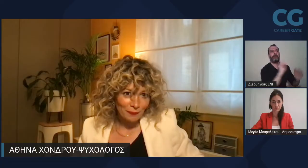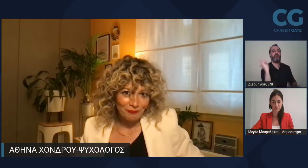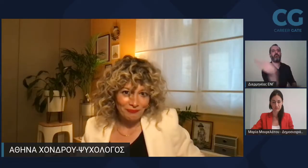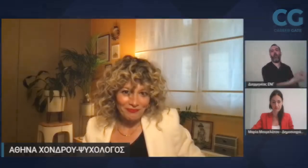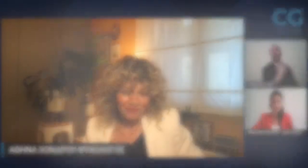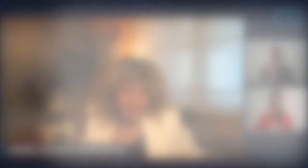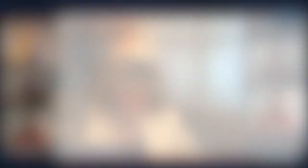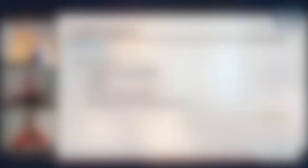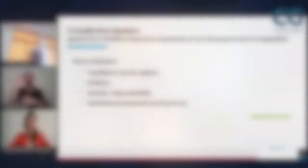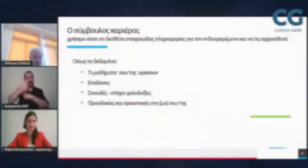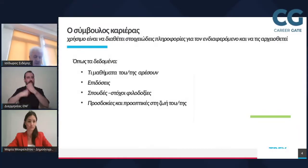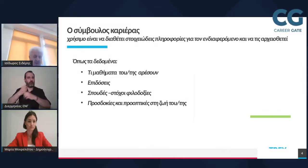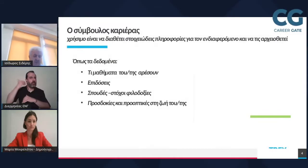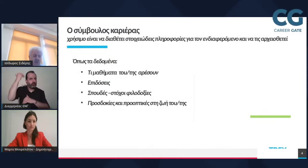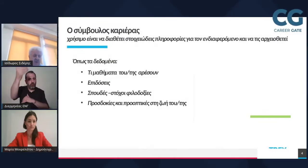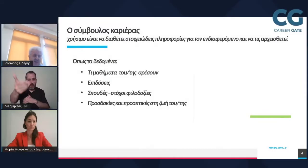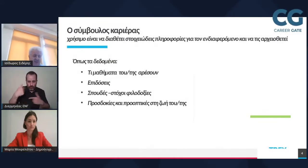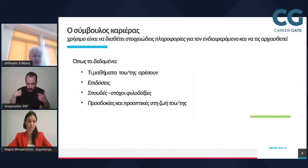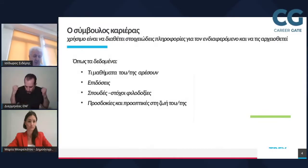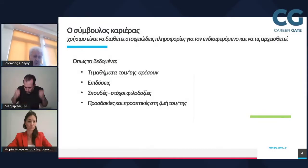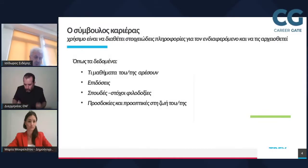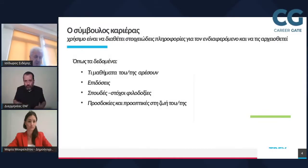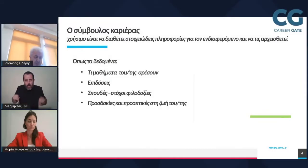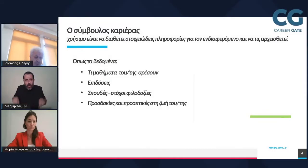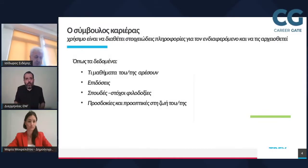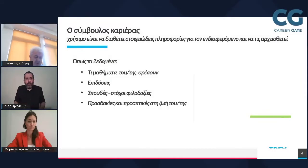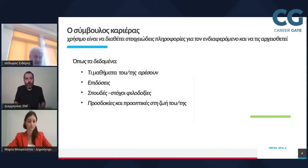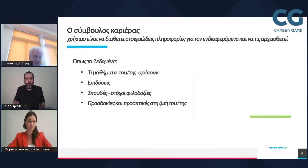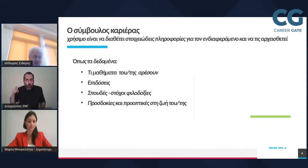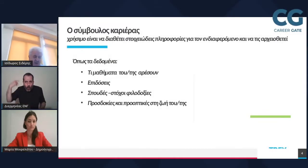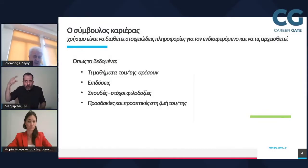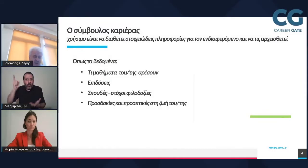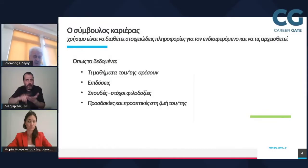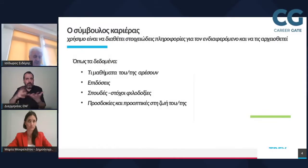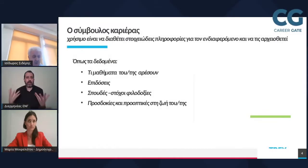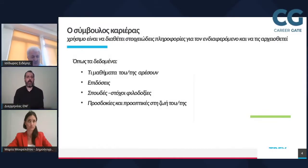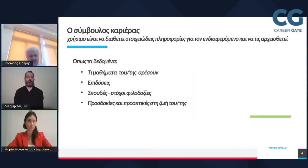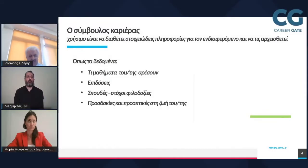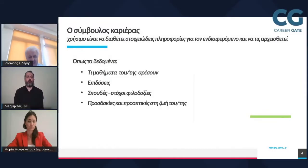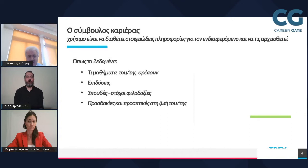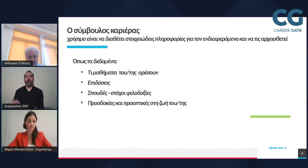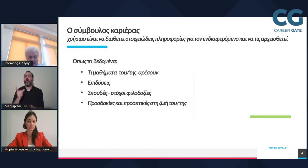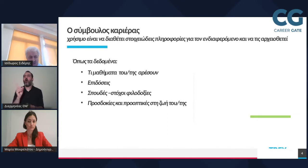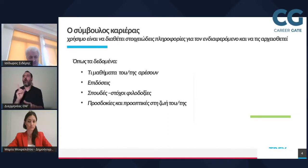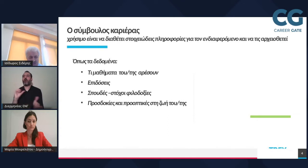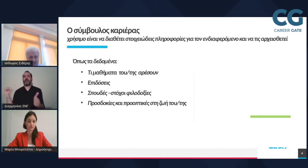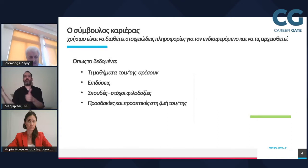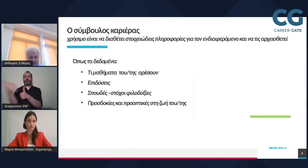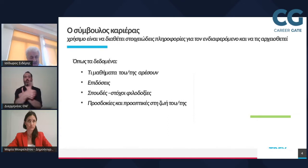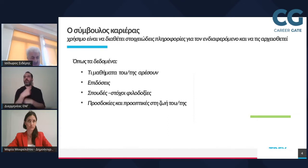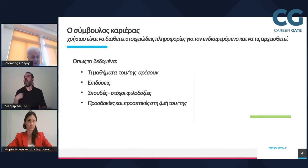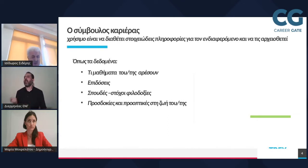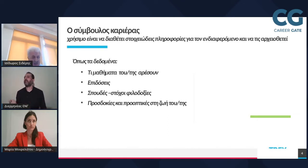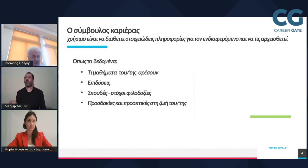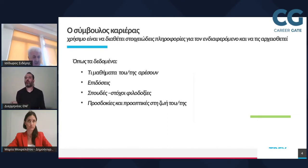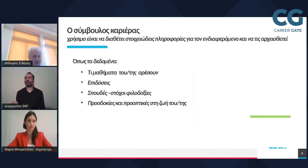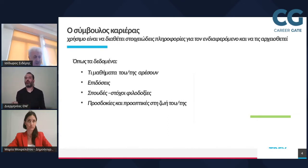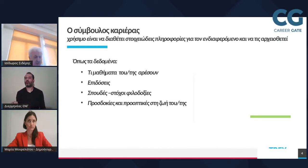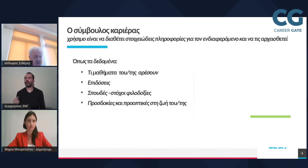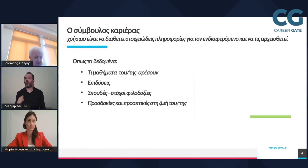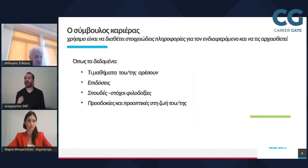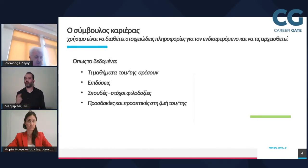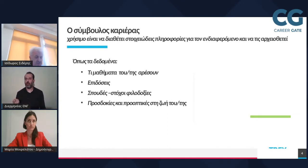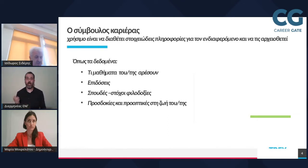τους. Δεν μπορεί να βάλω ως πρώτο κριτήριο πόσα λεφτά θα βγάλω. Σίγουρα δεν